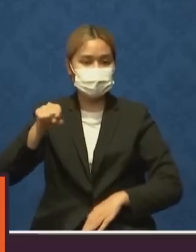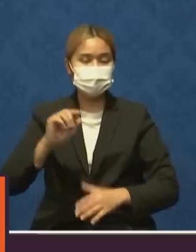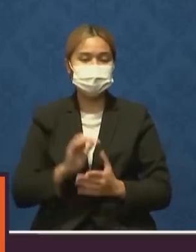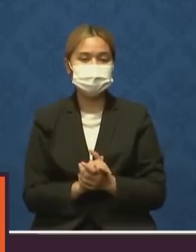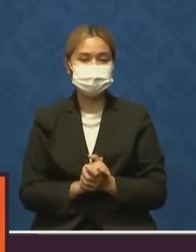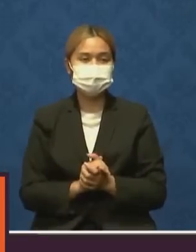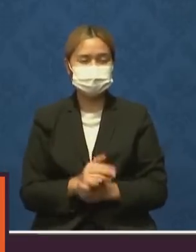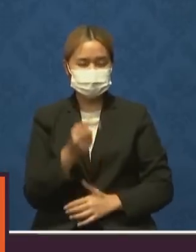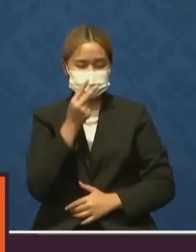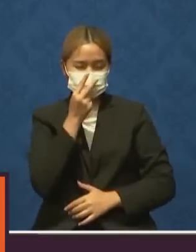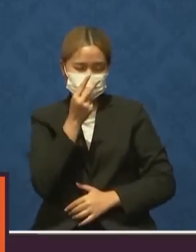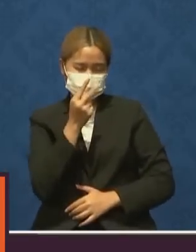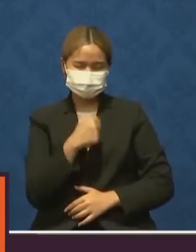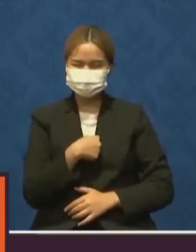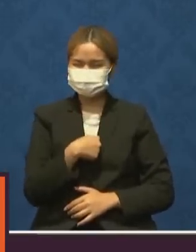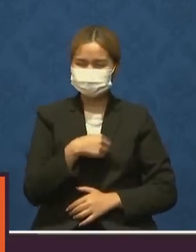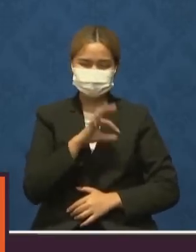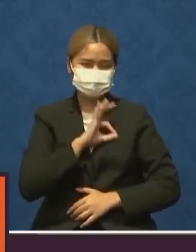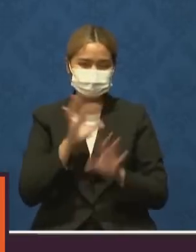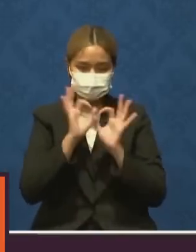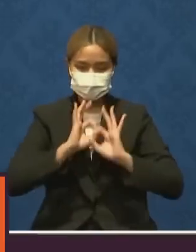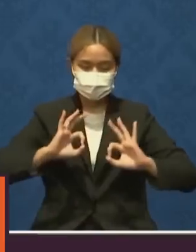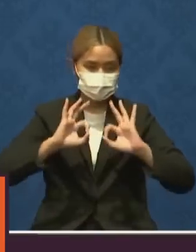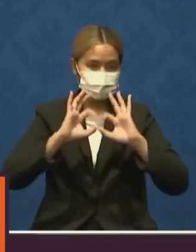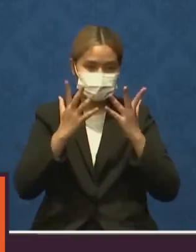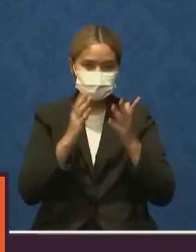ไม่เหความจำเป็นที่ตองมอนุมัิเพิ่ม